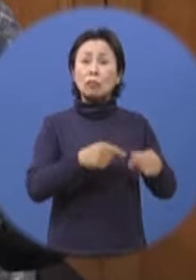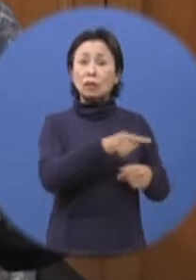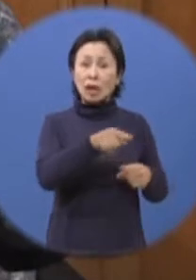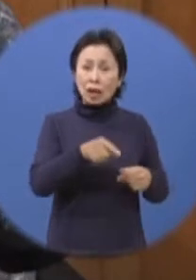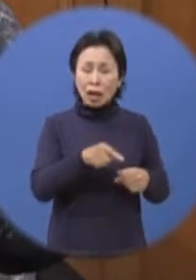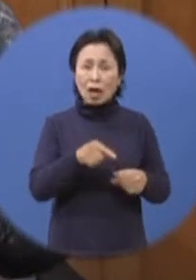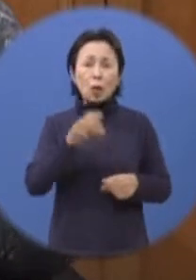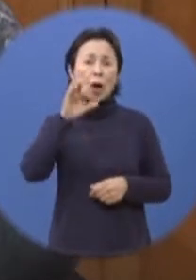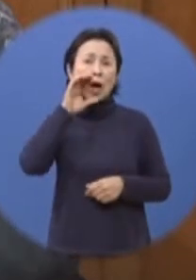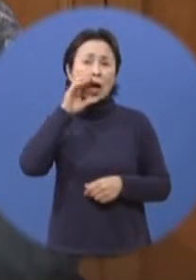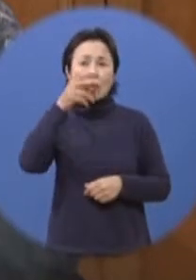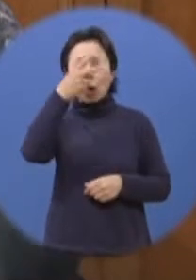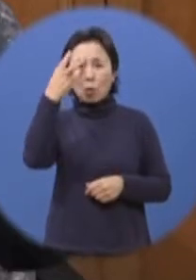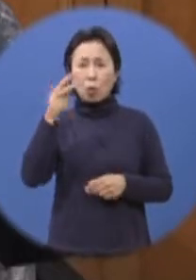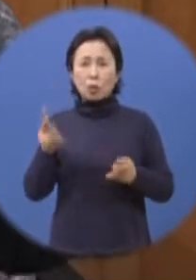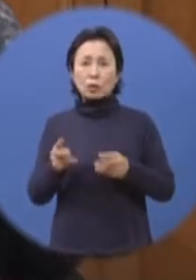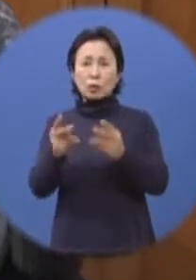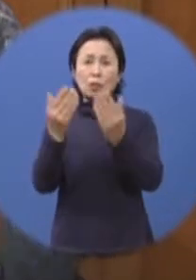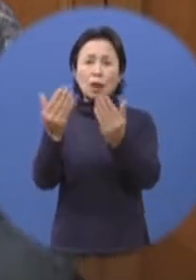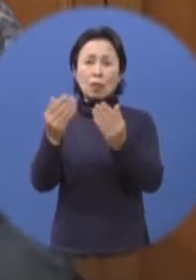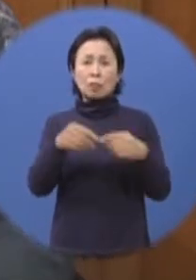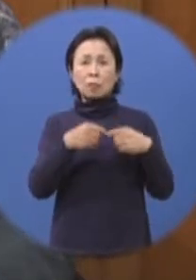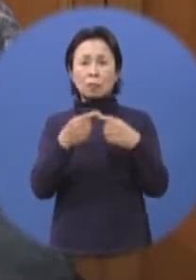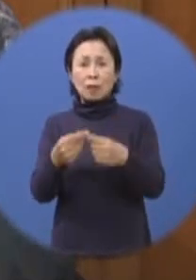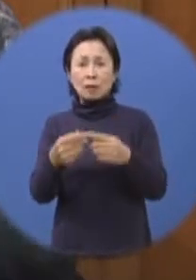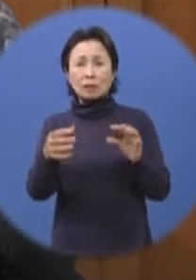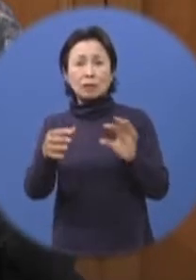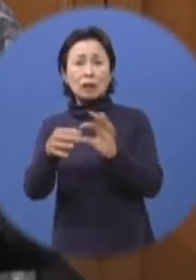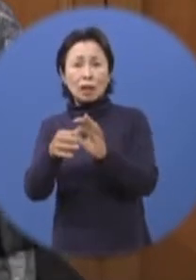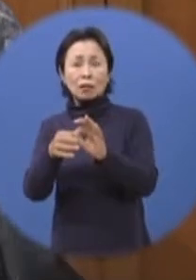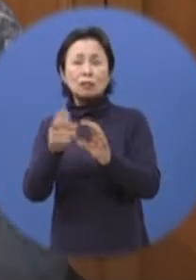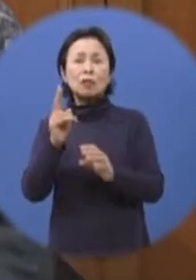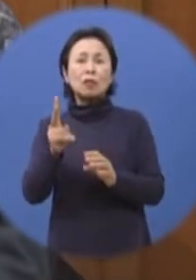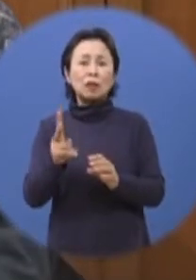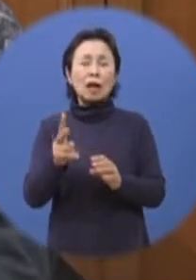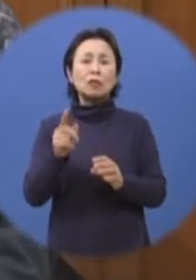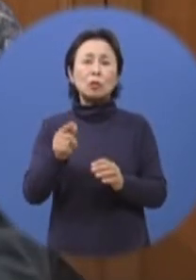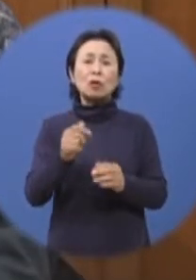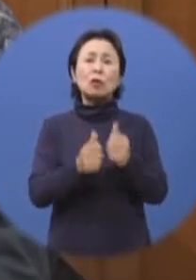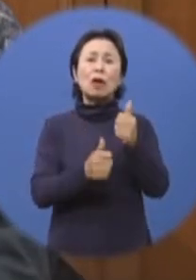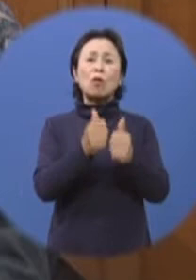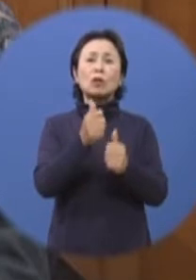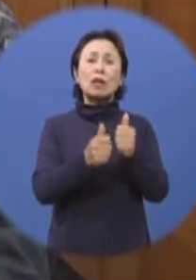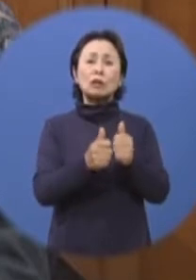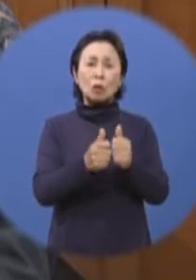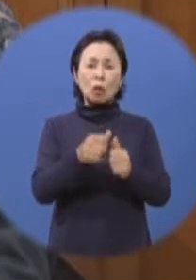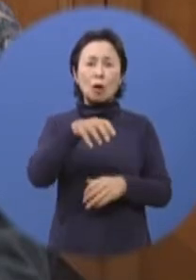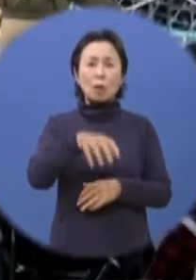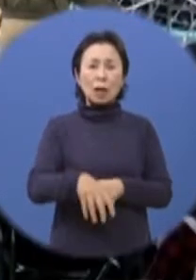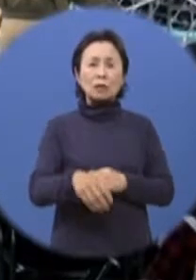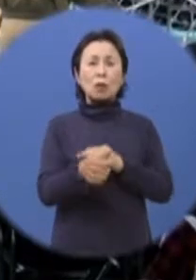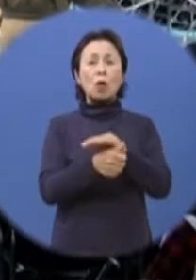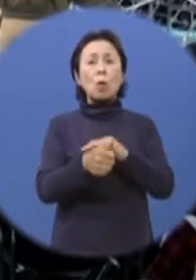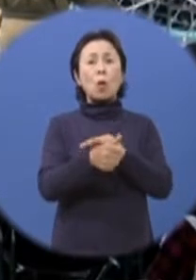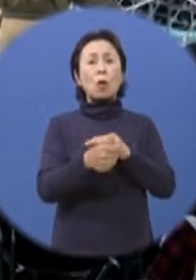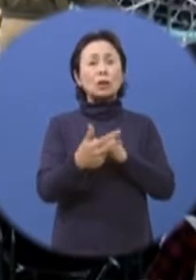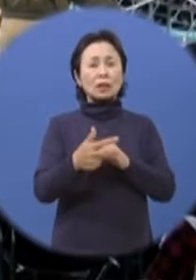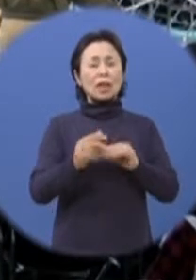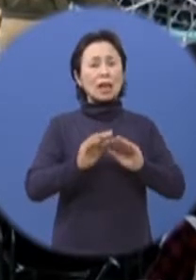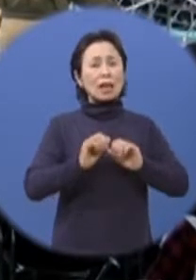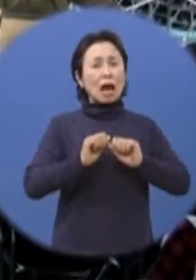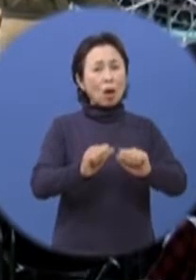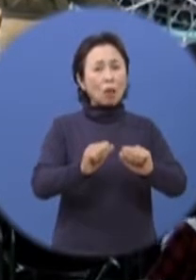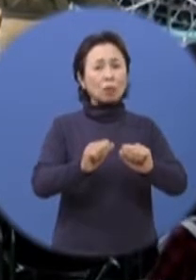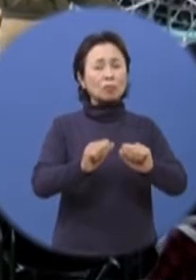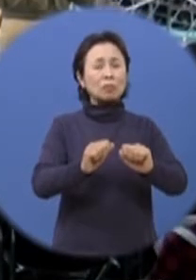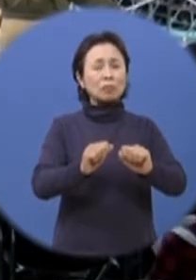そういう小中学校のコンテストごぼうでやろうこういうふうにまああの二階先生